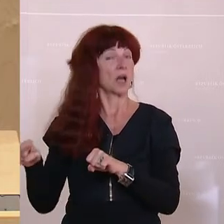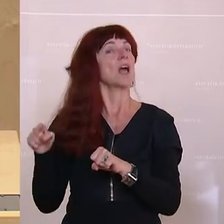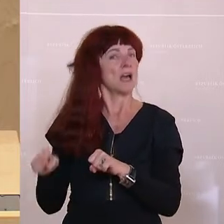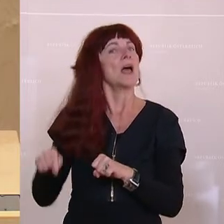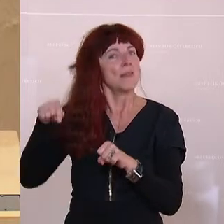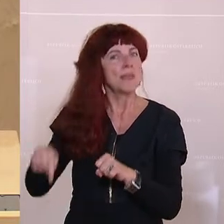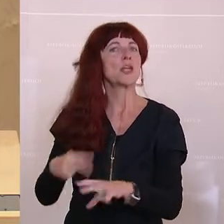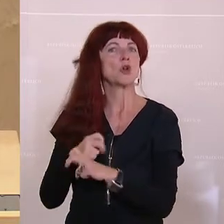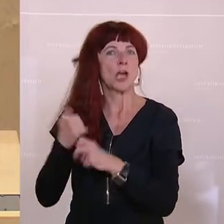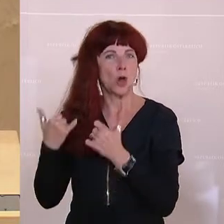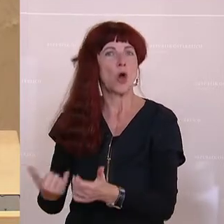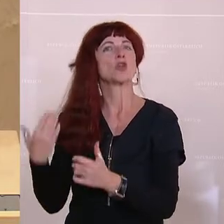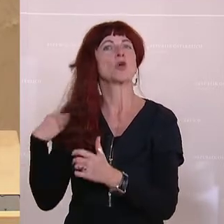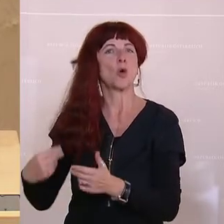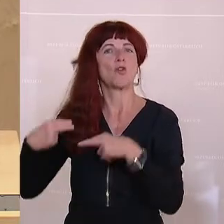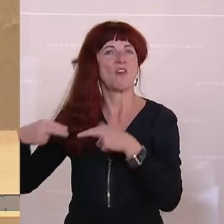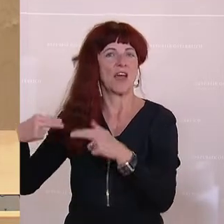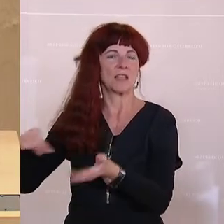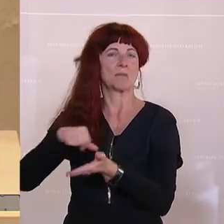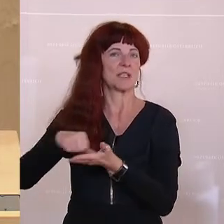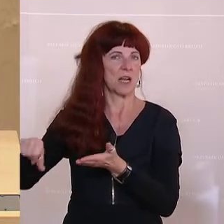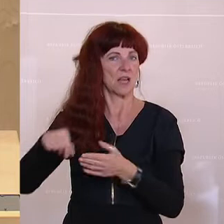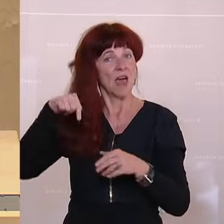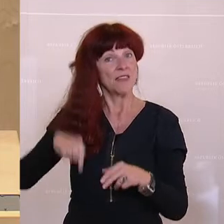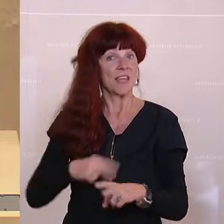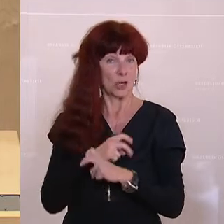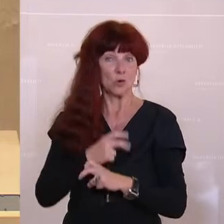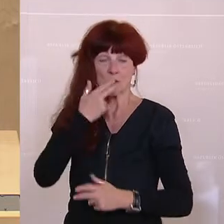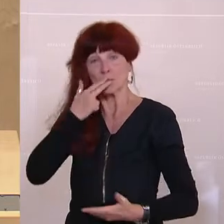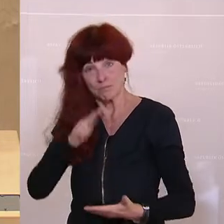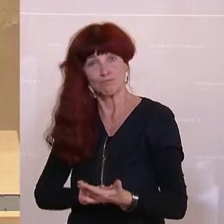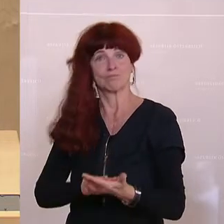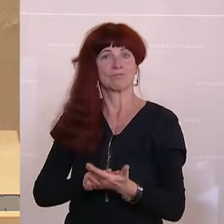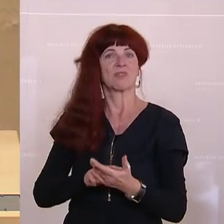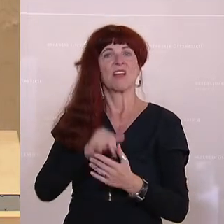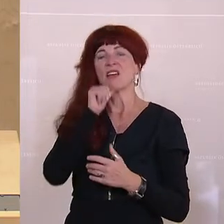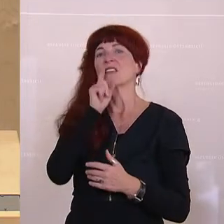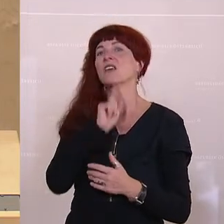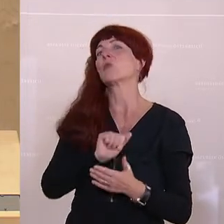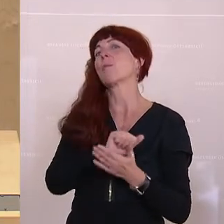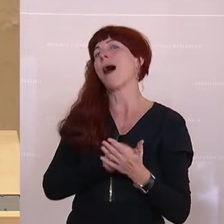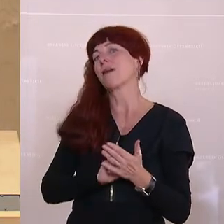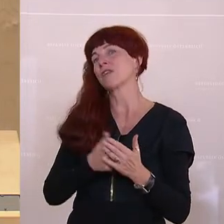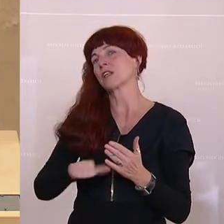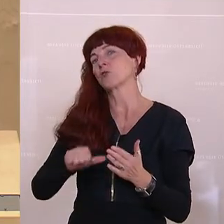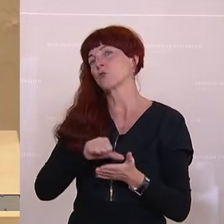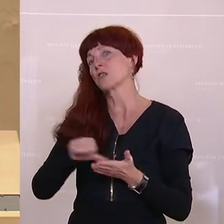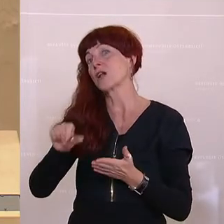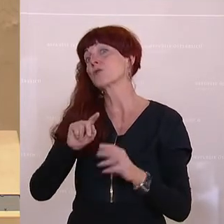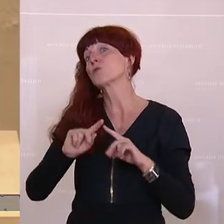Oberösterreich, wo sich Niederösterreich dazu bekennt, ich möchte das auch nicht nur am Anfang mitzahlen, sondern ich zahle